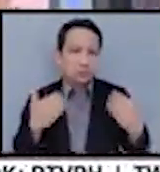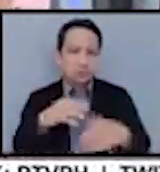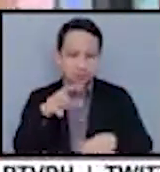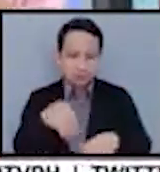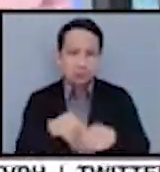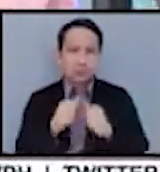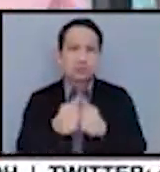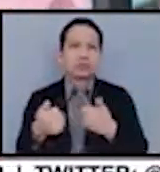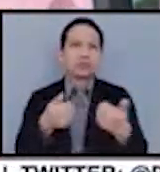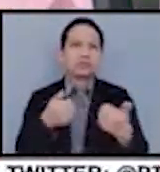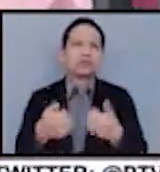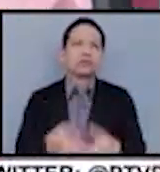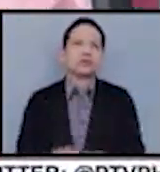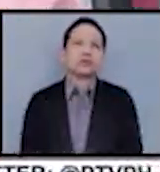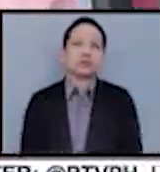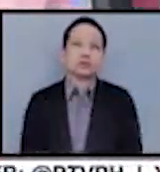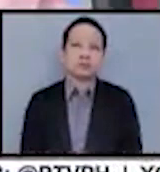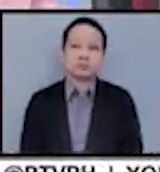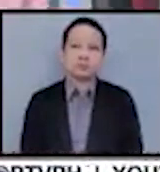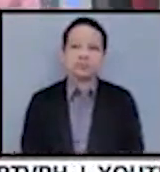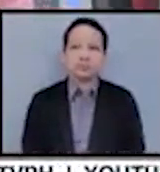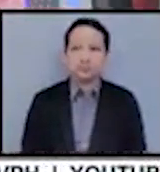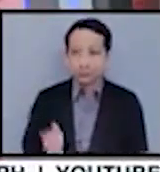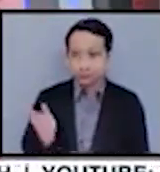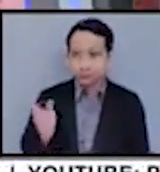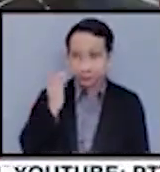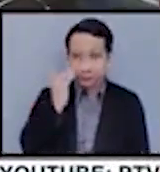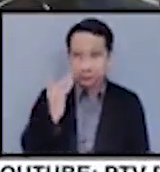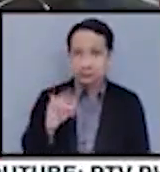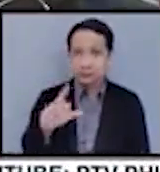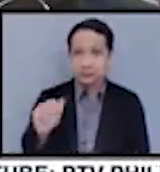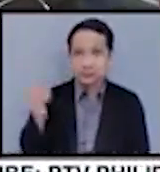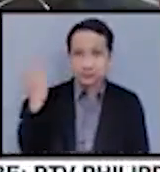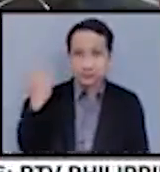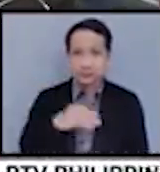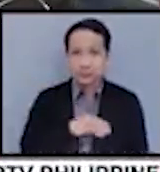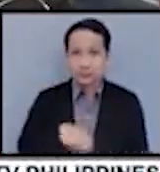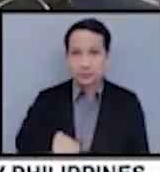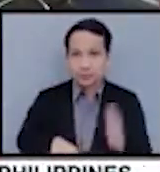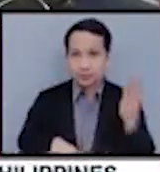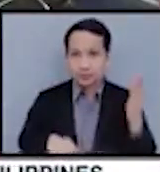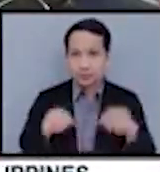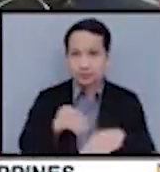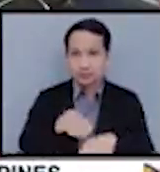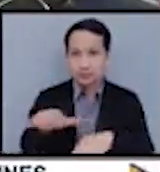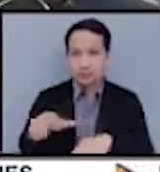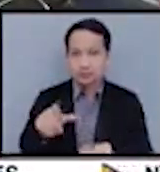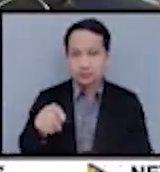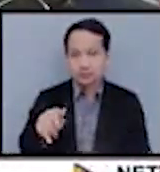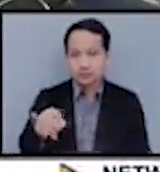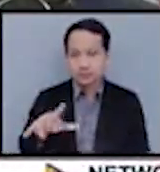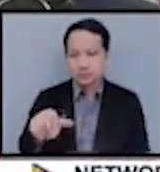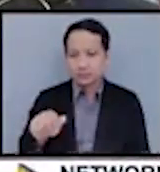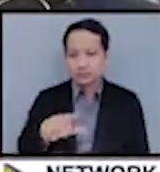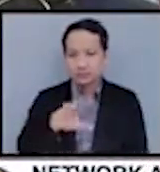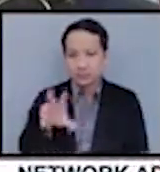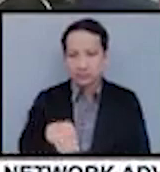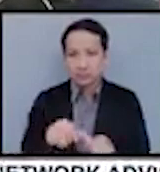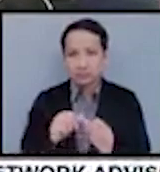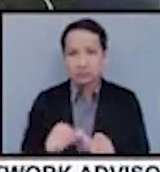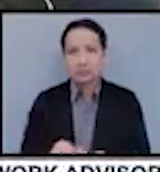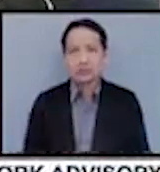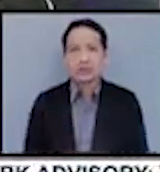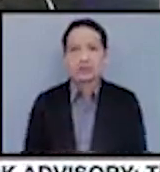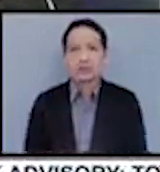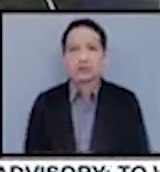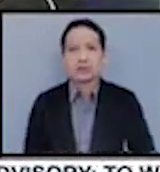po. Tanya, si Ate Diane ay dati rin beauty queen. Oh. Ano? Baka may ma-advise ka kay Tanya kasi talagang active siya sa pagsali